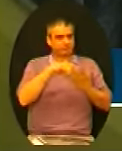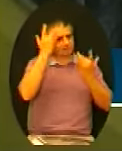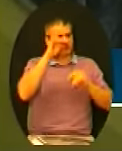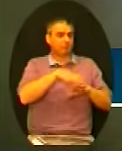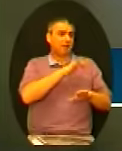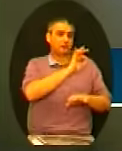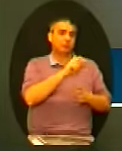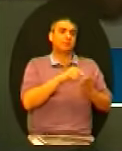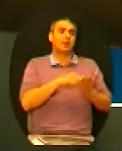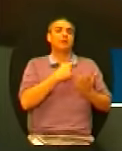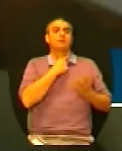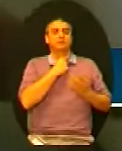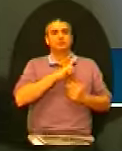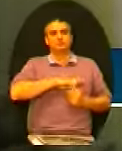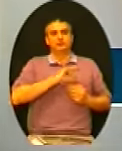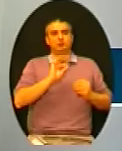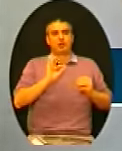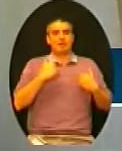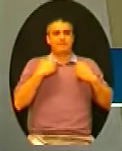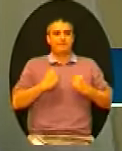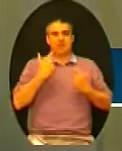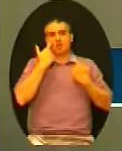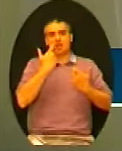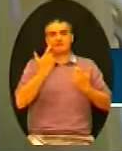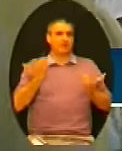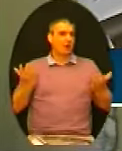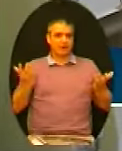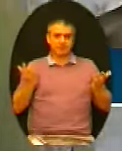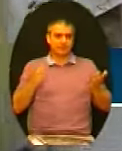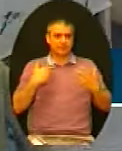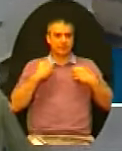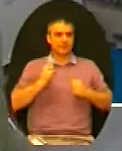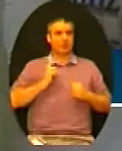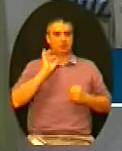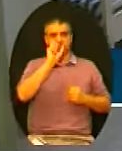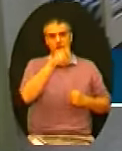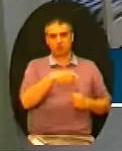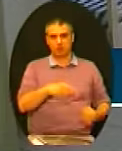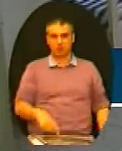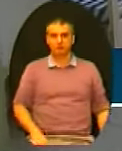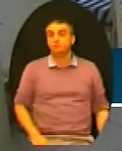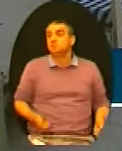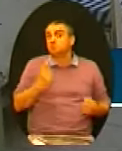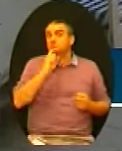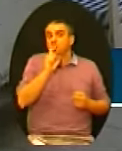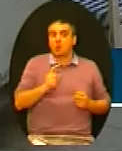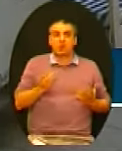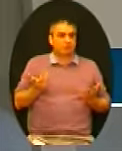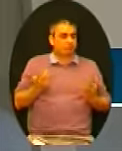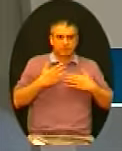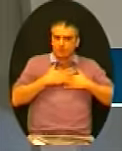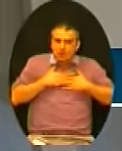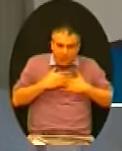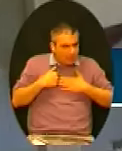התחשבות ברגשותיו, אני חושבת שעשו את זה בגלל אילוצים של הבטחה ושל ביטחונו האישי. יכול להיות, אני חושב שלום.